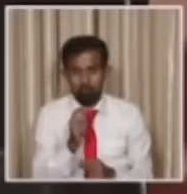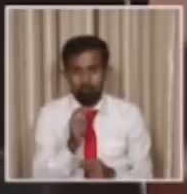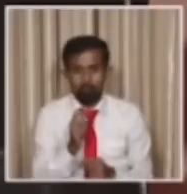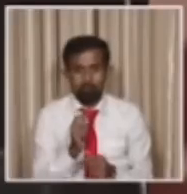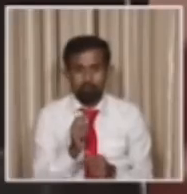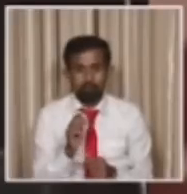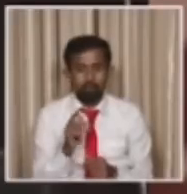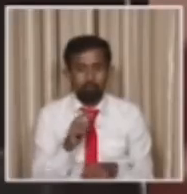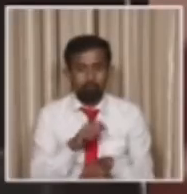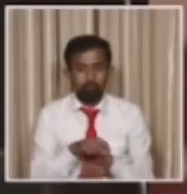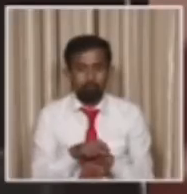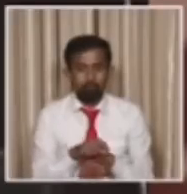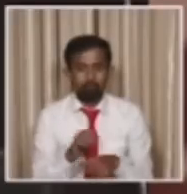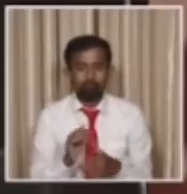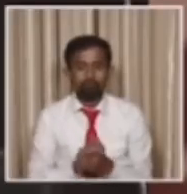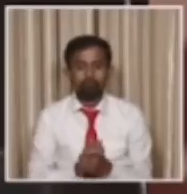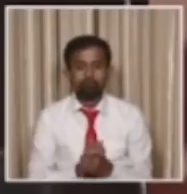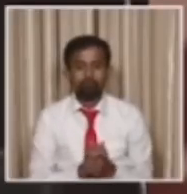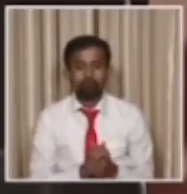ජනාධිපතිතුමාගේ කාලේ